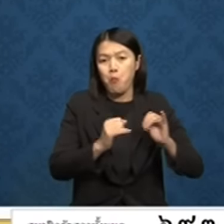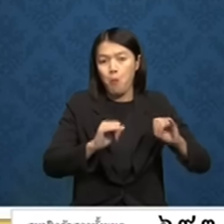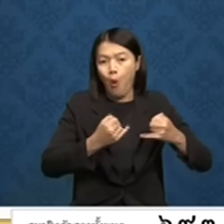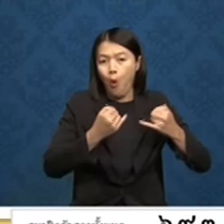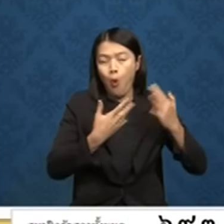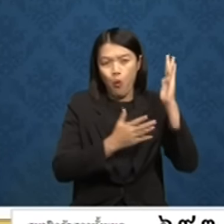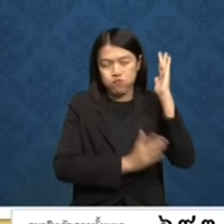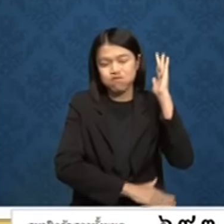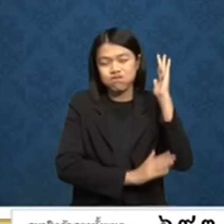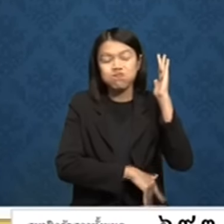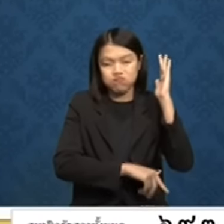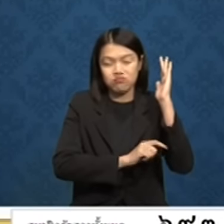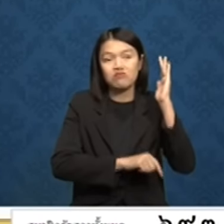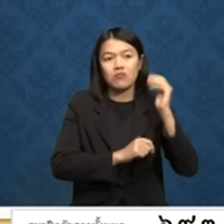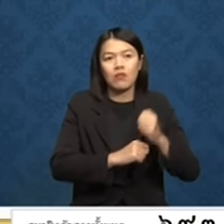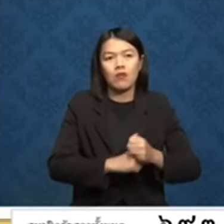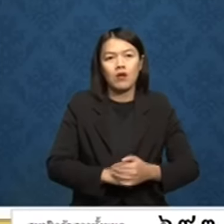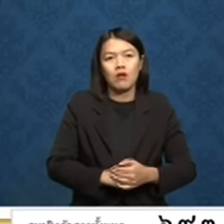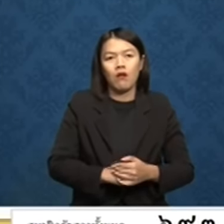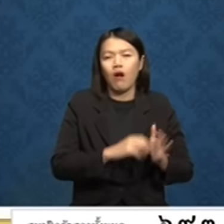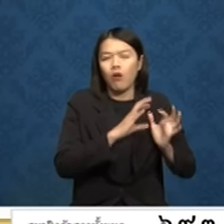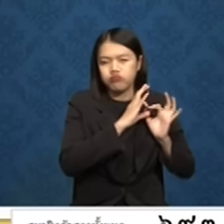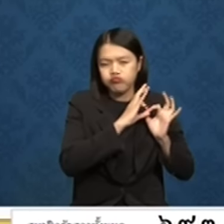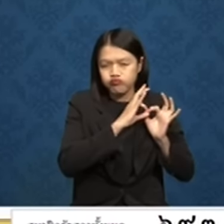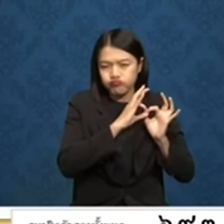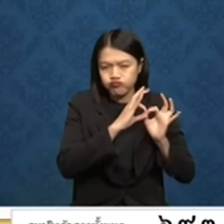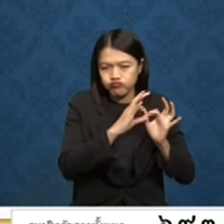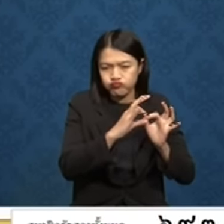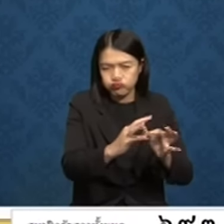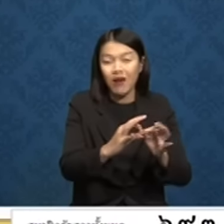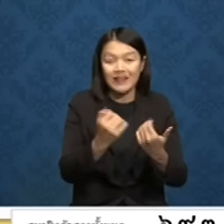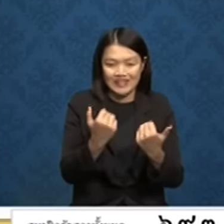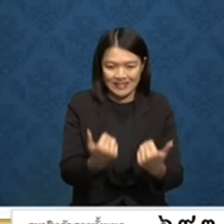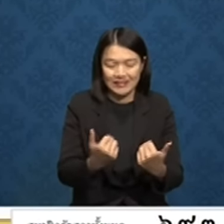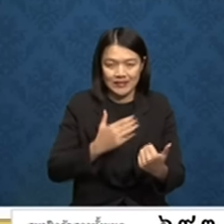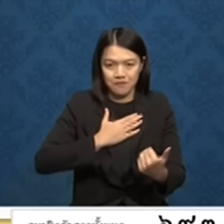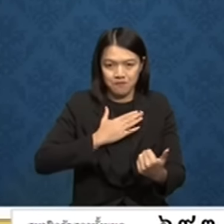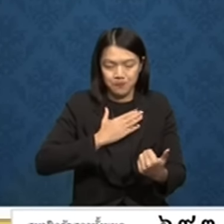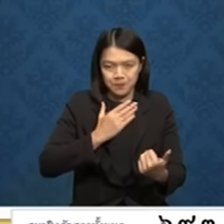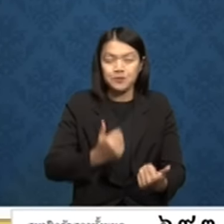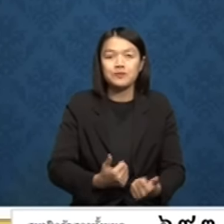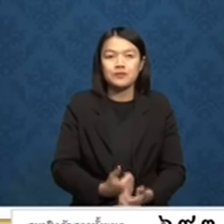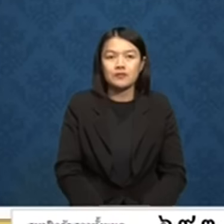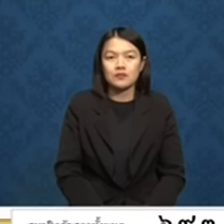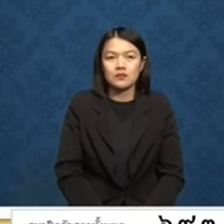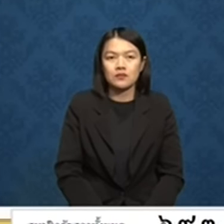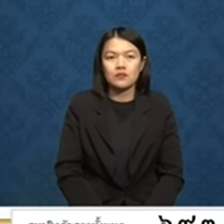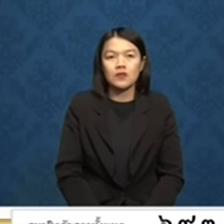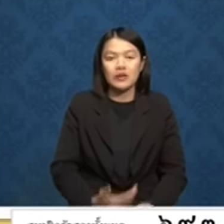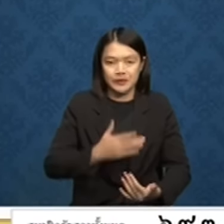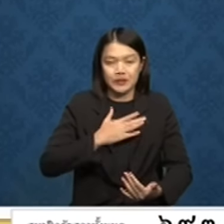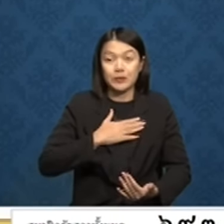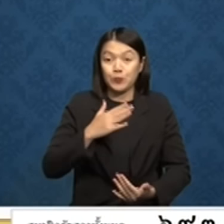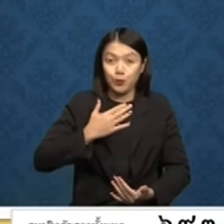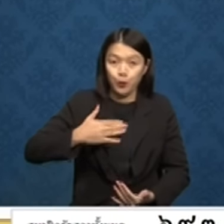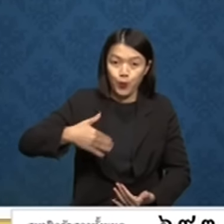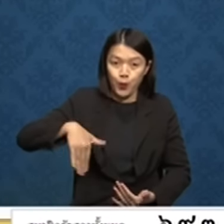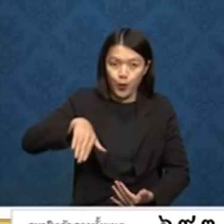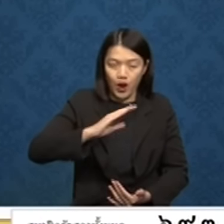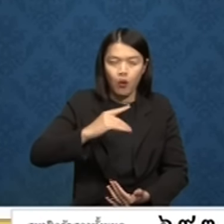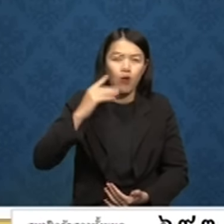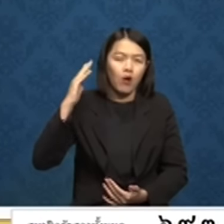ธานถือว่าเป็นมรดกที่ตกทอดมาสู่รุ่นของเรามาสู่ยุคสมัยของเราครับเราผ่าน